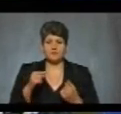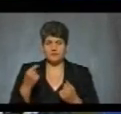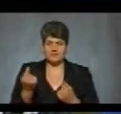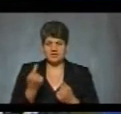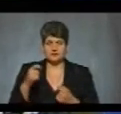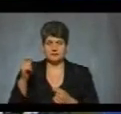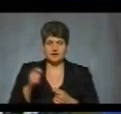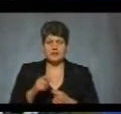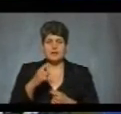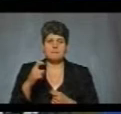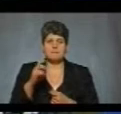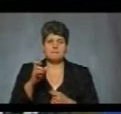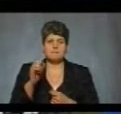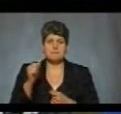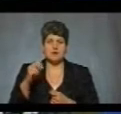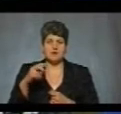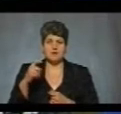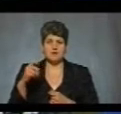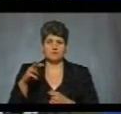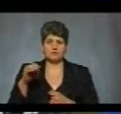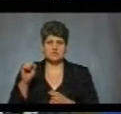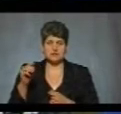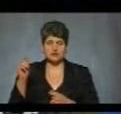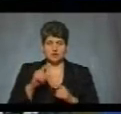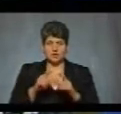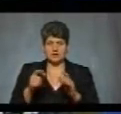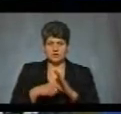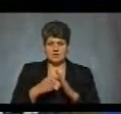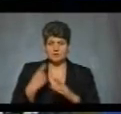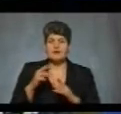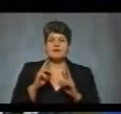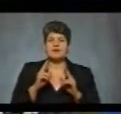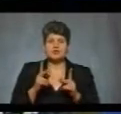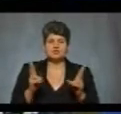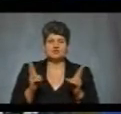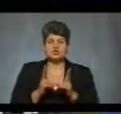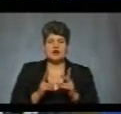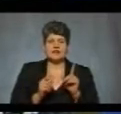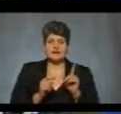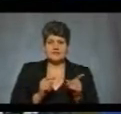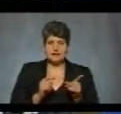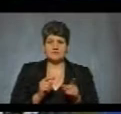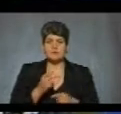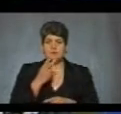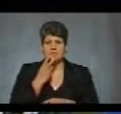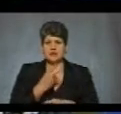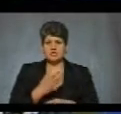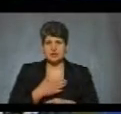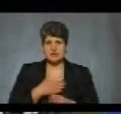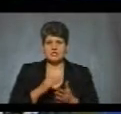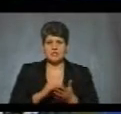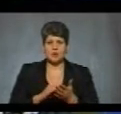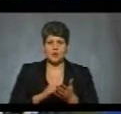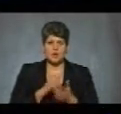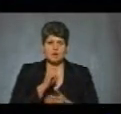учні Бахмутської школи з Донеччини. Як зустрічали їх на залізничному вокзалі Тернополя, бачили наші